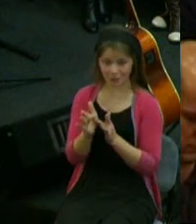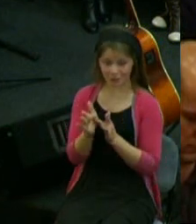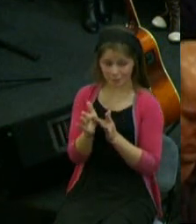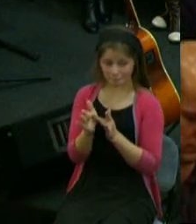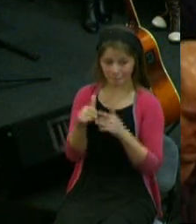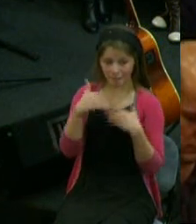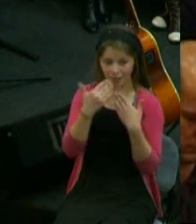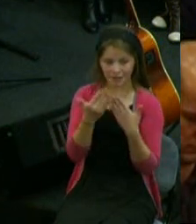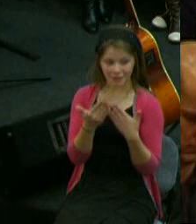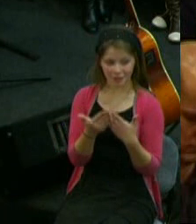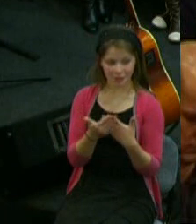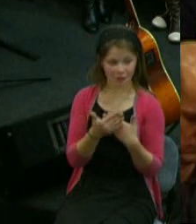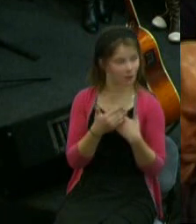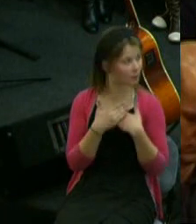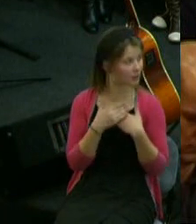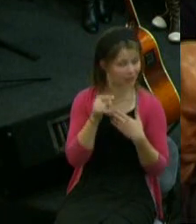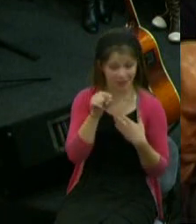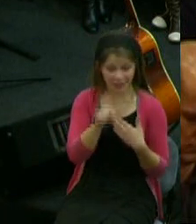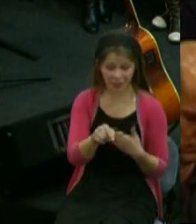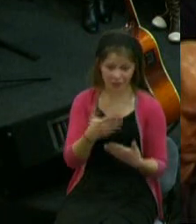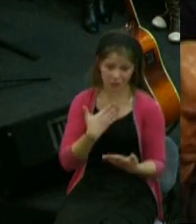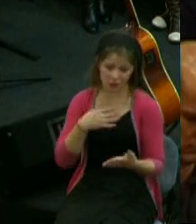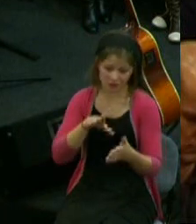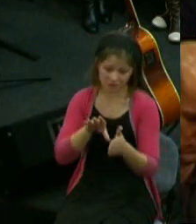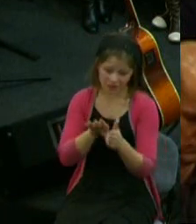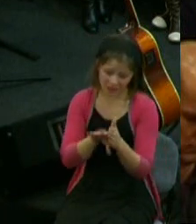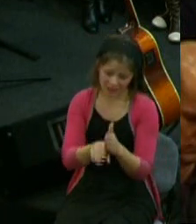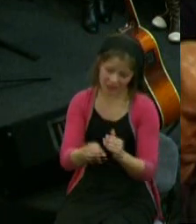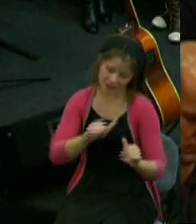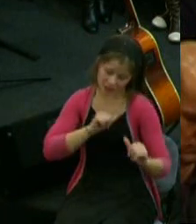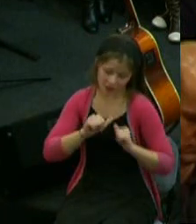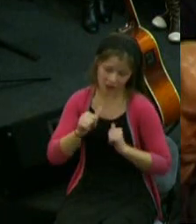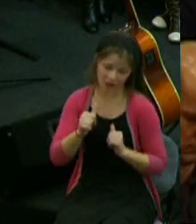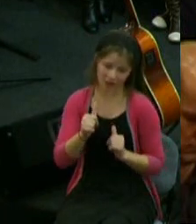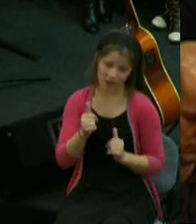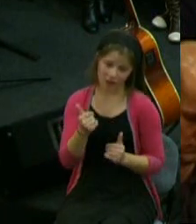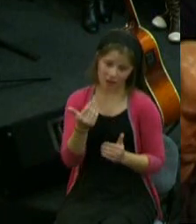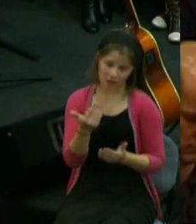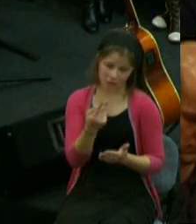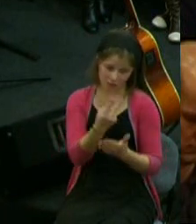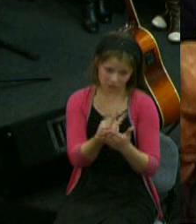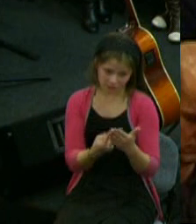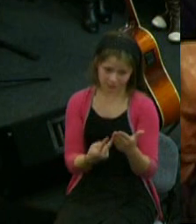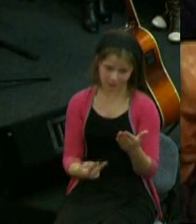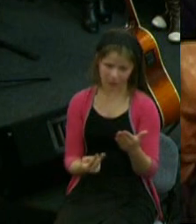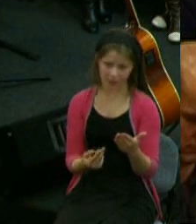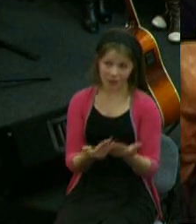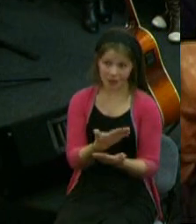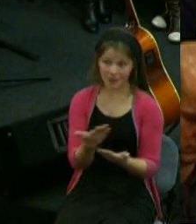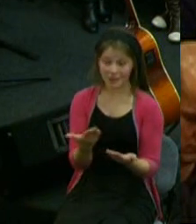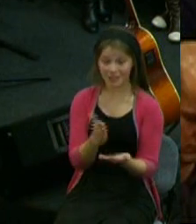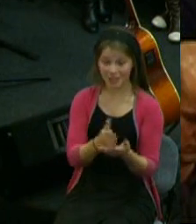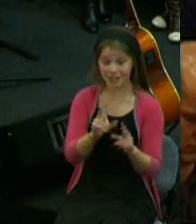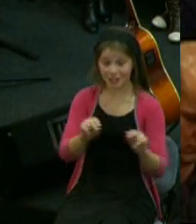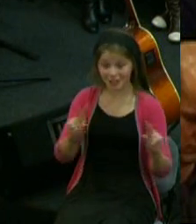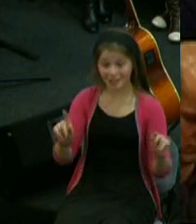тих, хто сьогодні, як було сказано переді мною, гине в гріхах. Ми знаємо, брати і сестри. Ми, як я казав, ми є щасливі